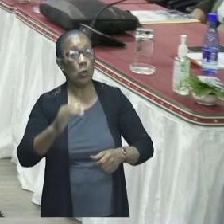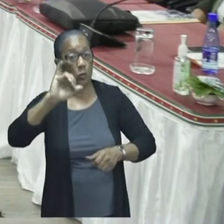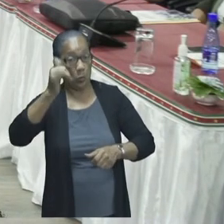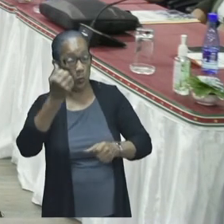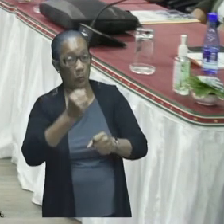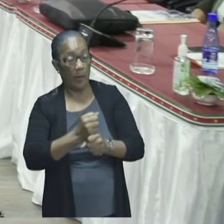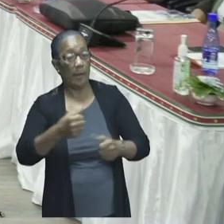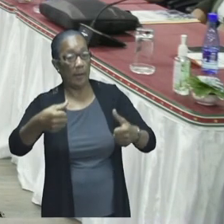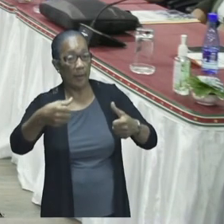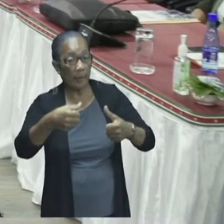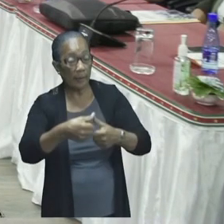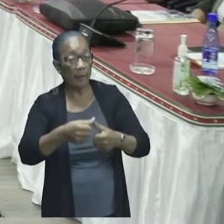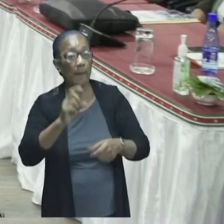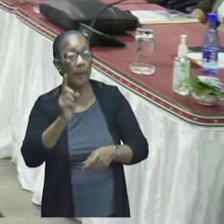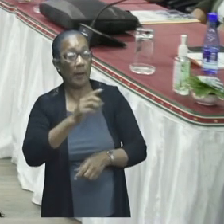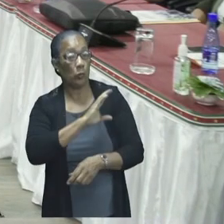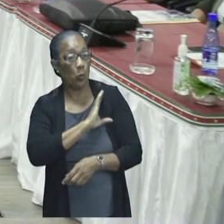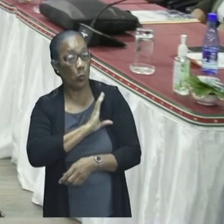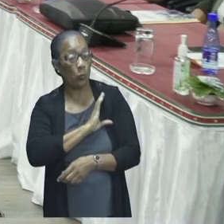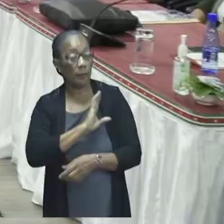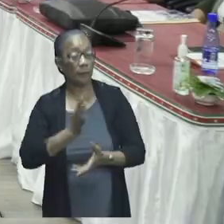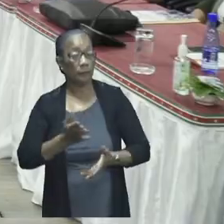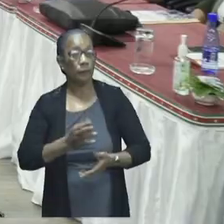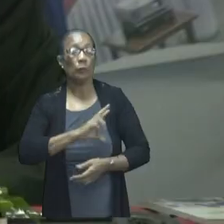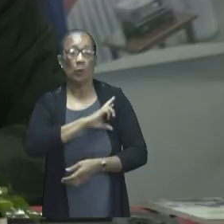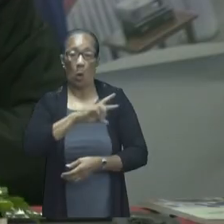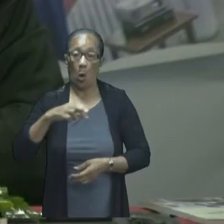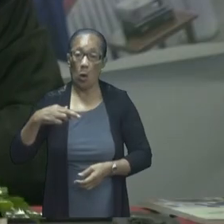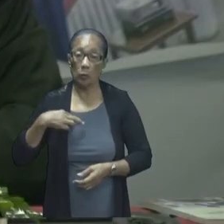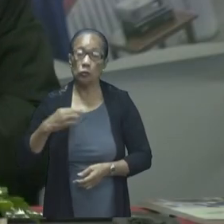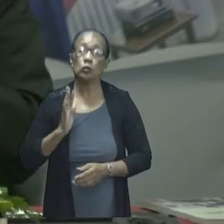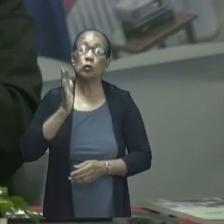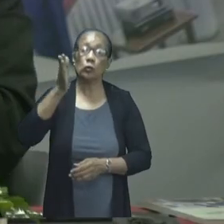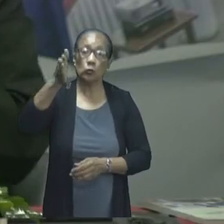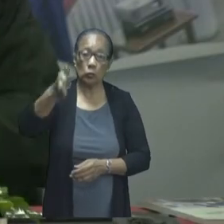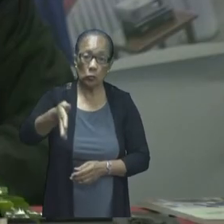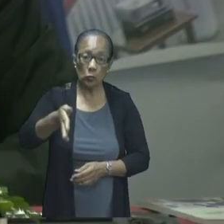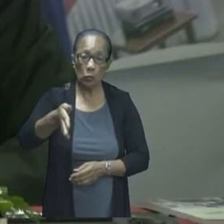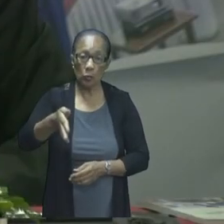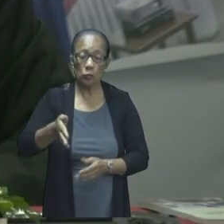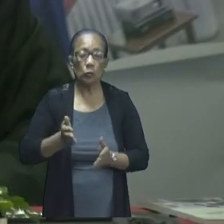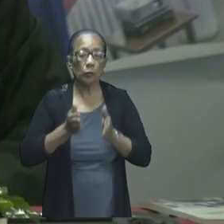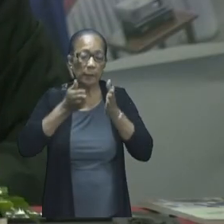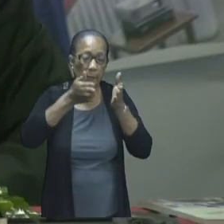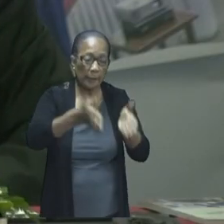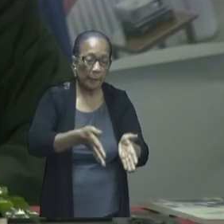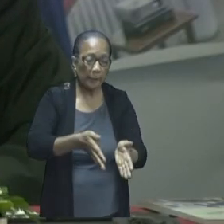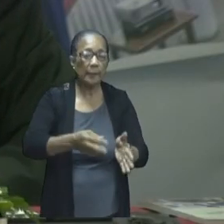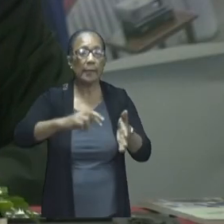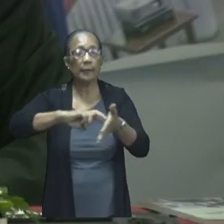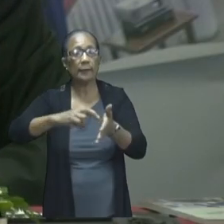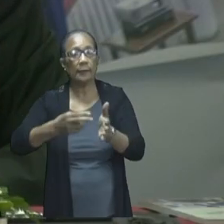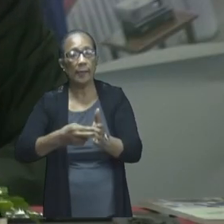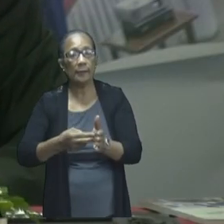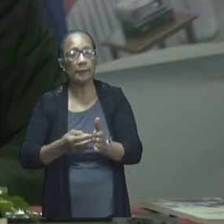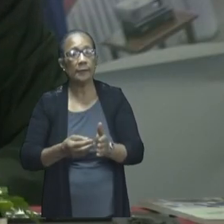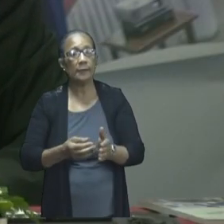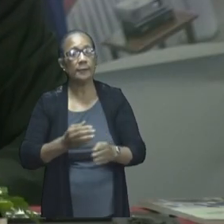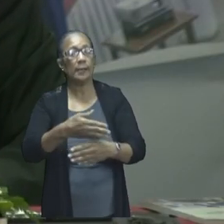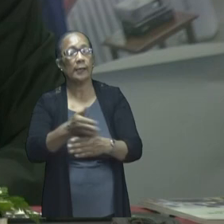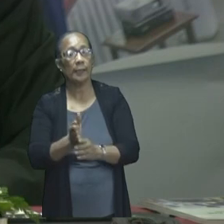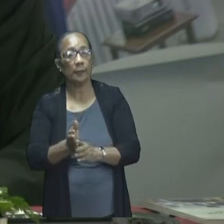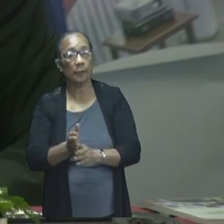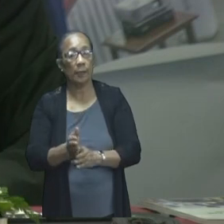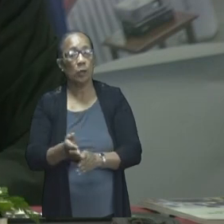hoor maar ook namelijk onze toekomst meer te richten naar de technische richting onze jongeren de gelegenheid